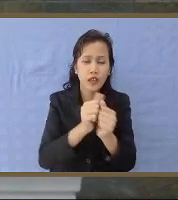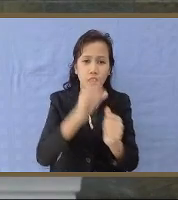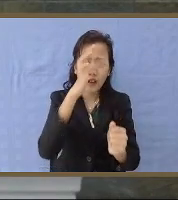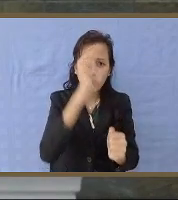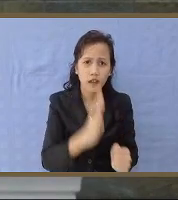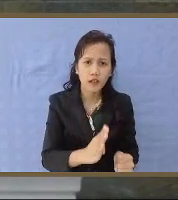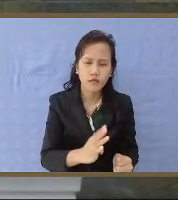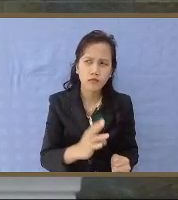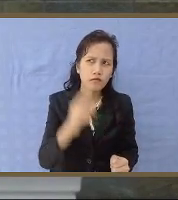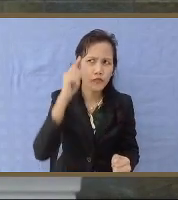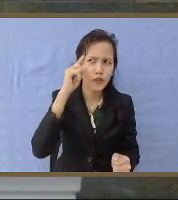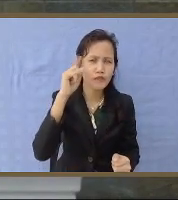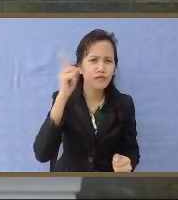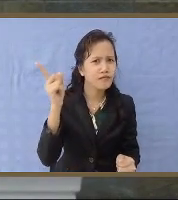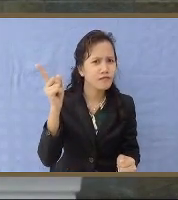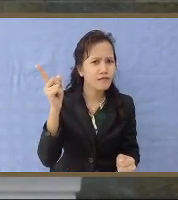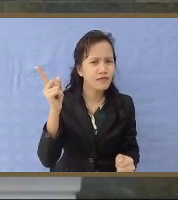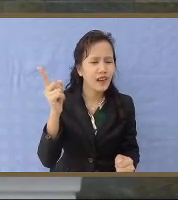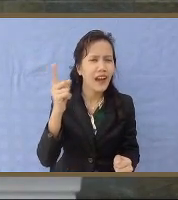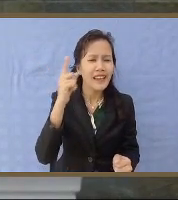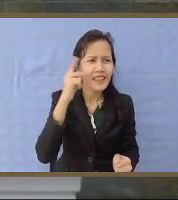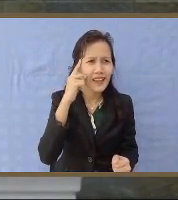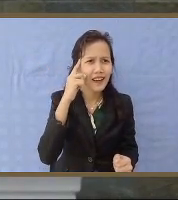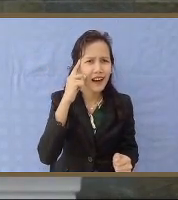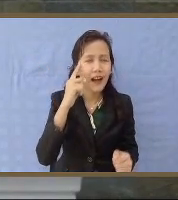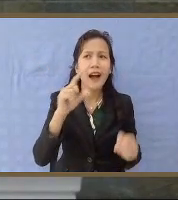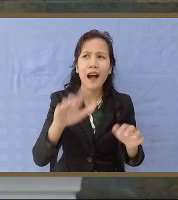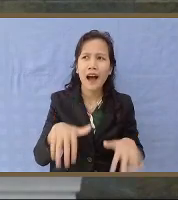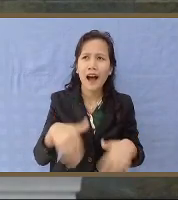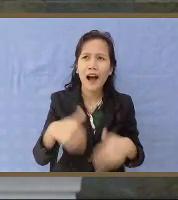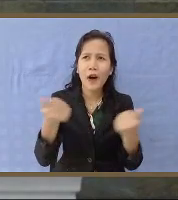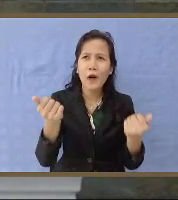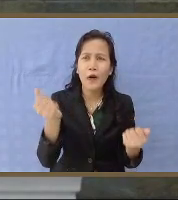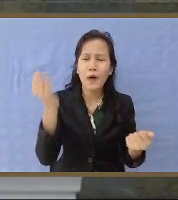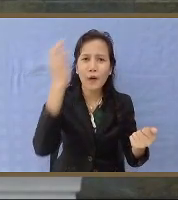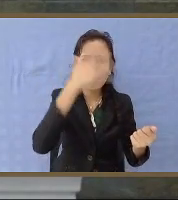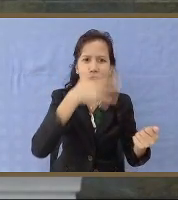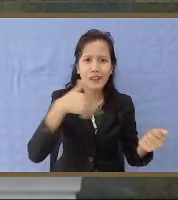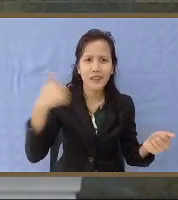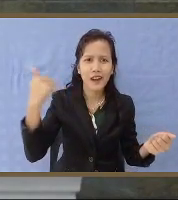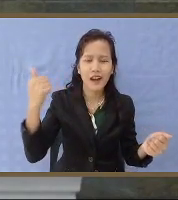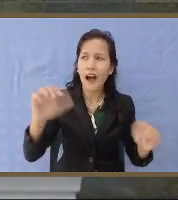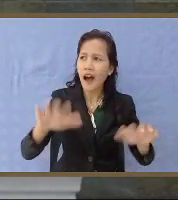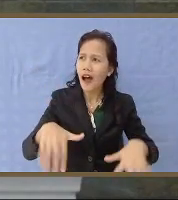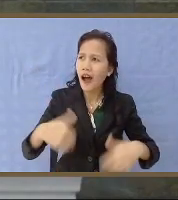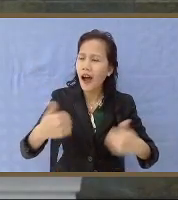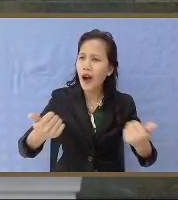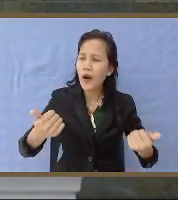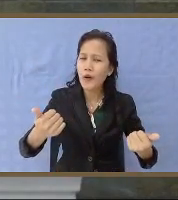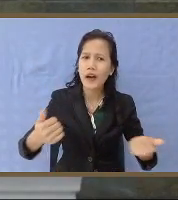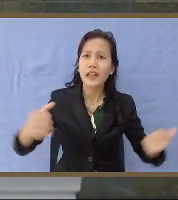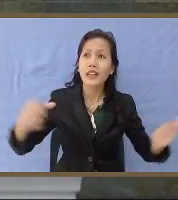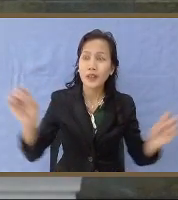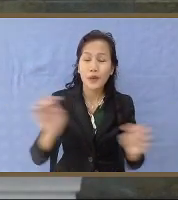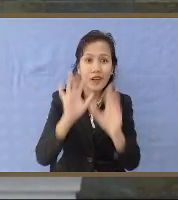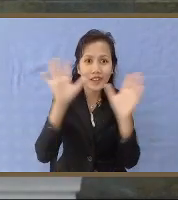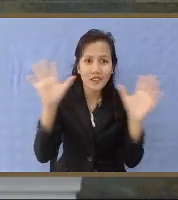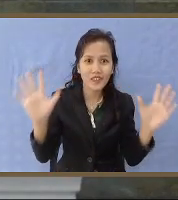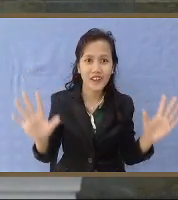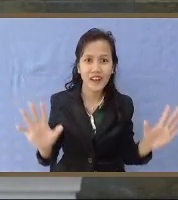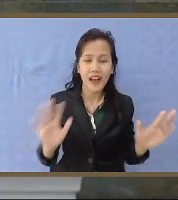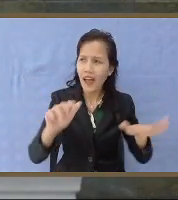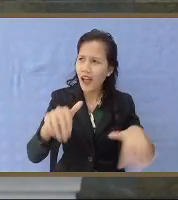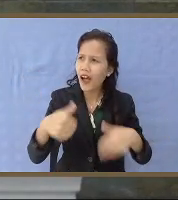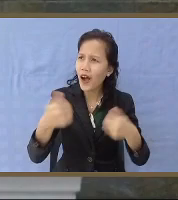kung gaano ka-eksakto, gaano kaganda, gaano natin i-connect yung ating gaano natin i-connect yung ating